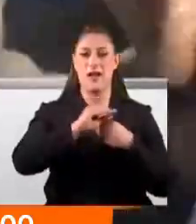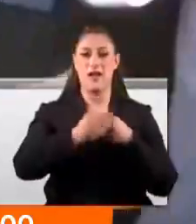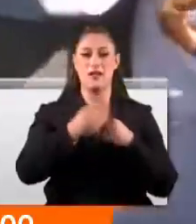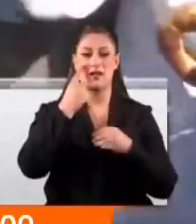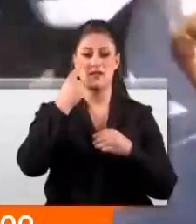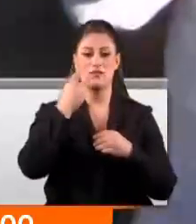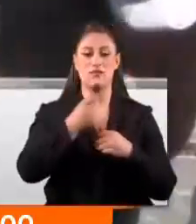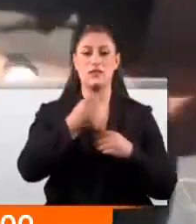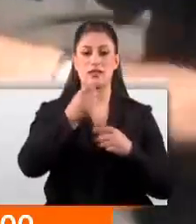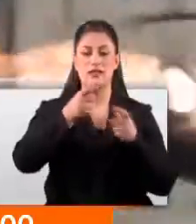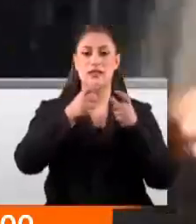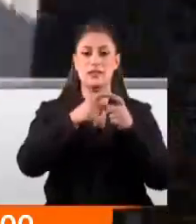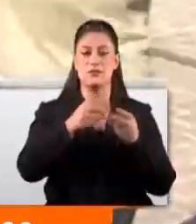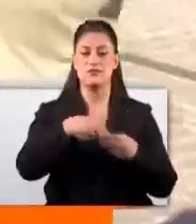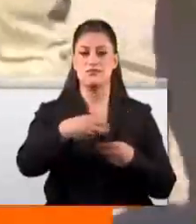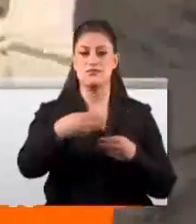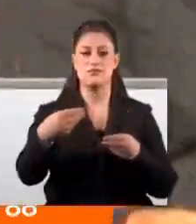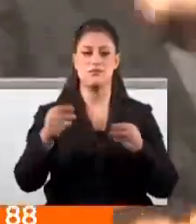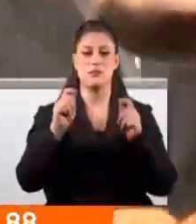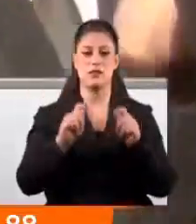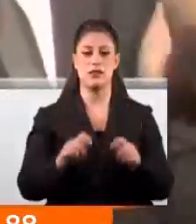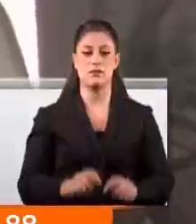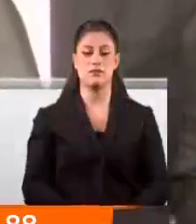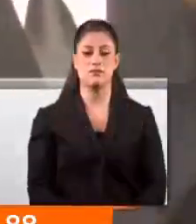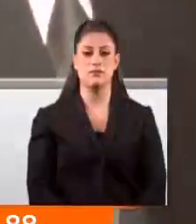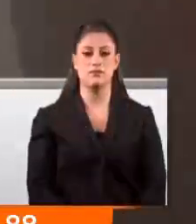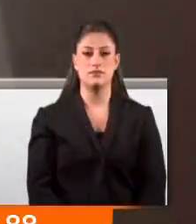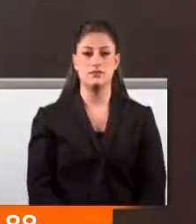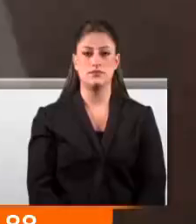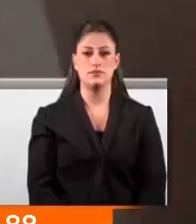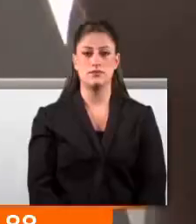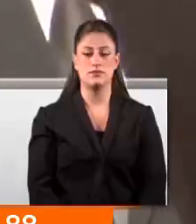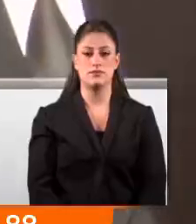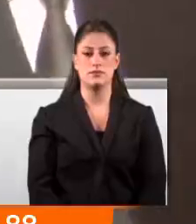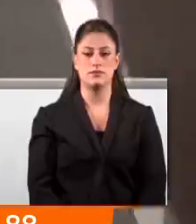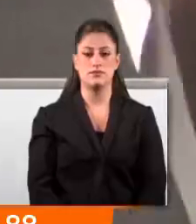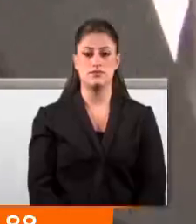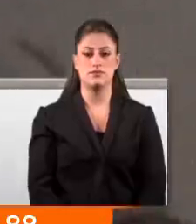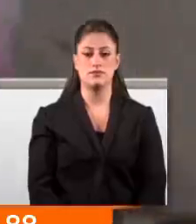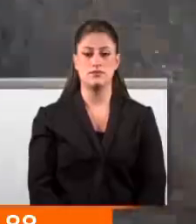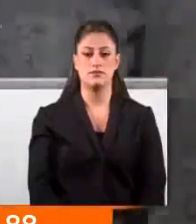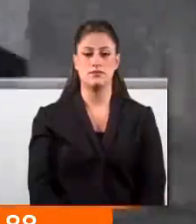gazetecilere kandil simidi ikram etti. Teşekkür ederiz